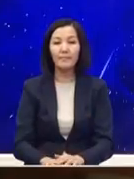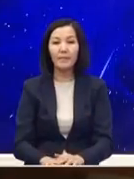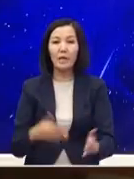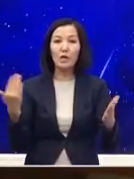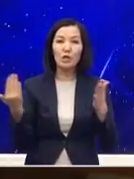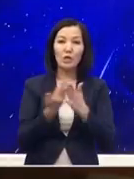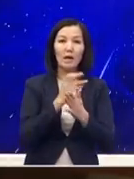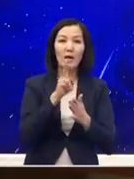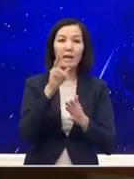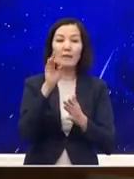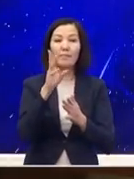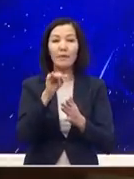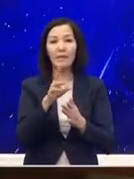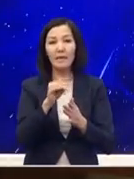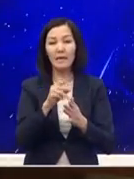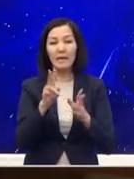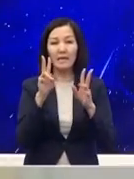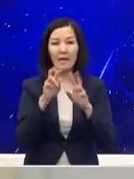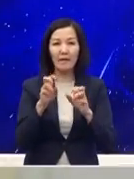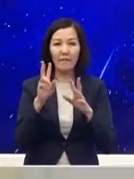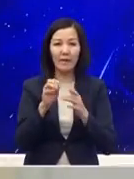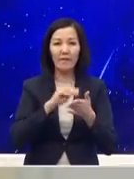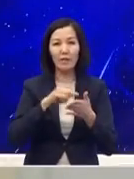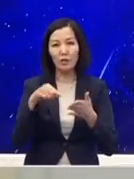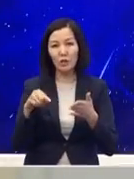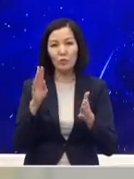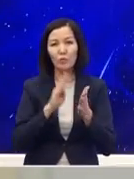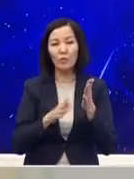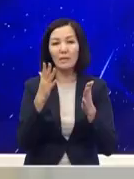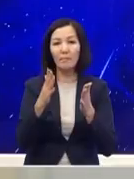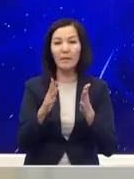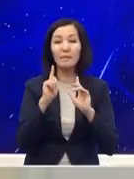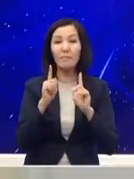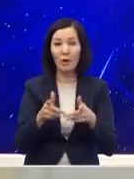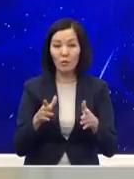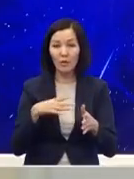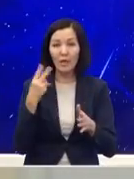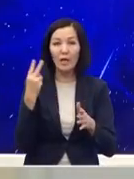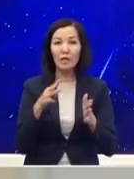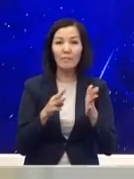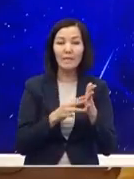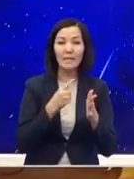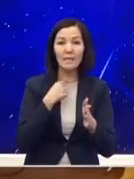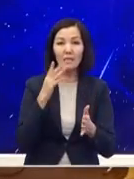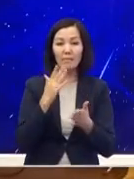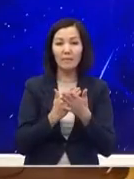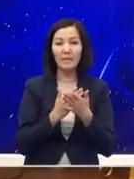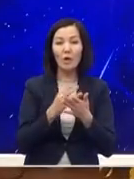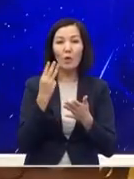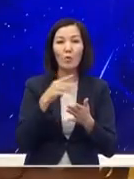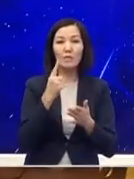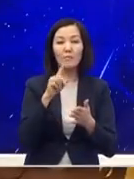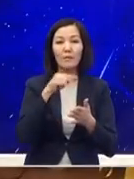Жаңа әліпбиді орфографиялық жұмыс тобы ғалымдарының 95% мақұлдаған. Әліпбиде 28 дыбыс, 31 таңба